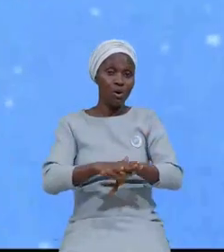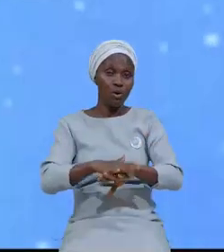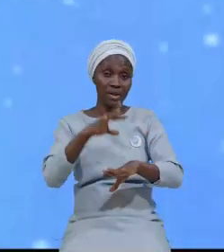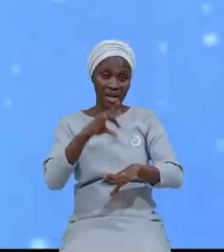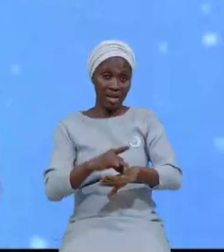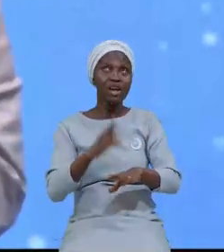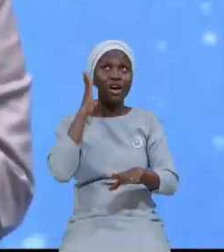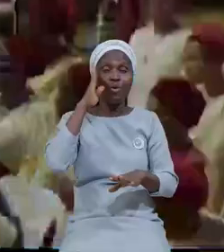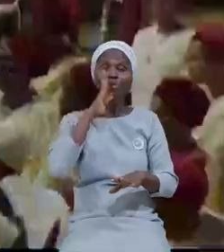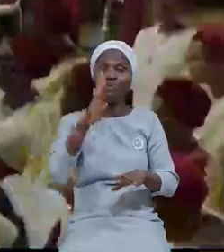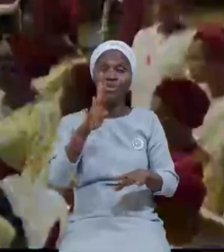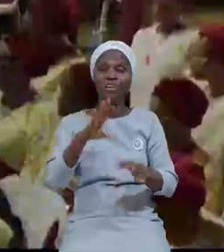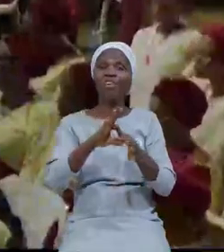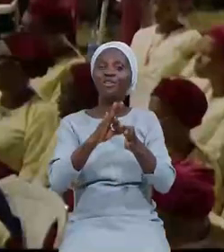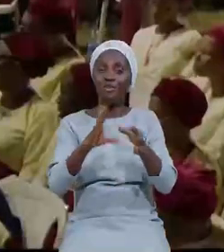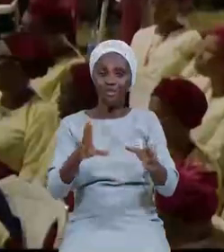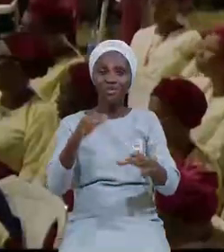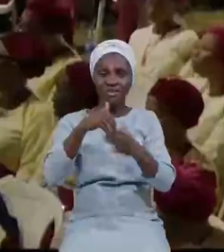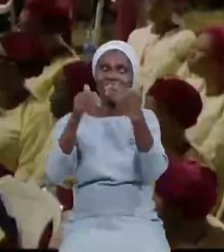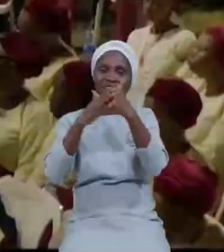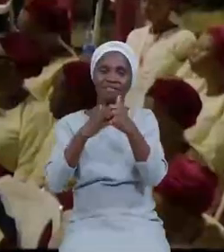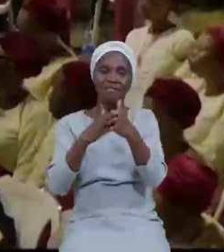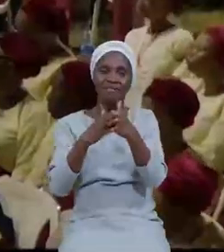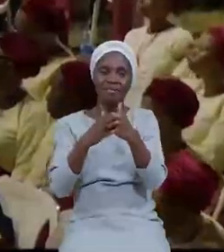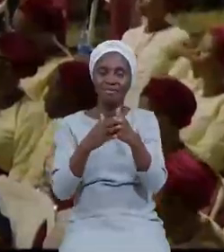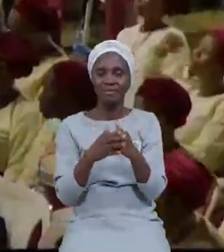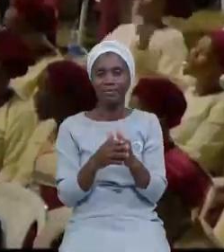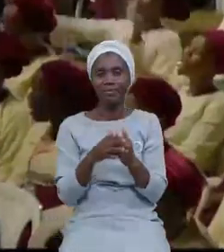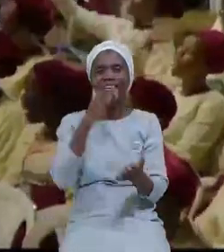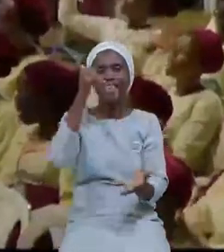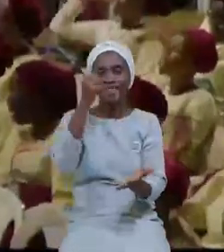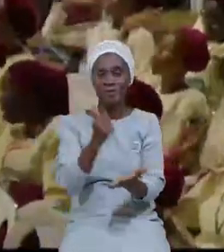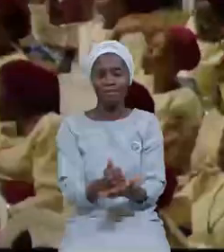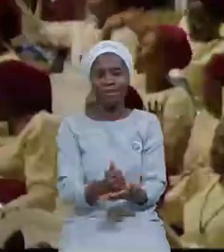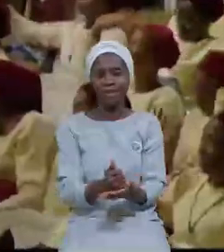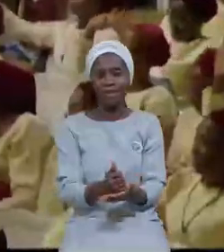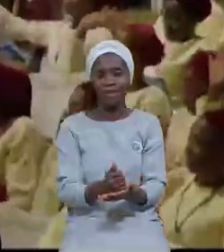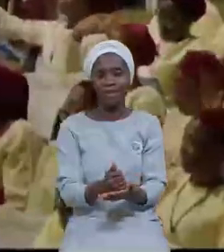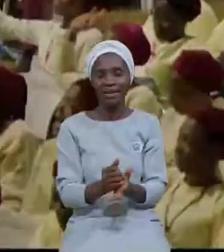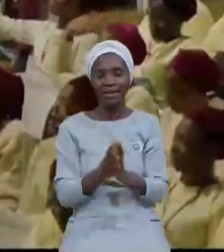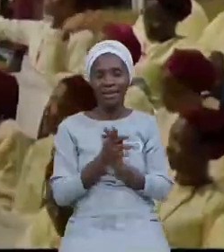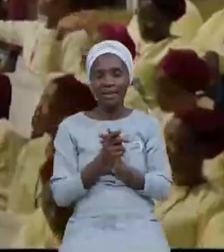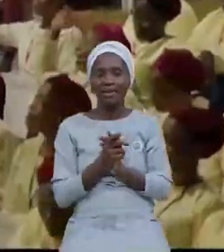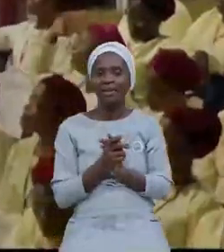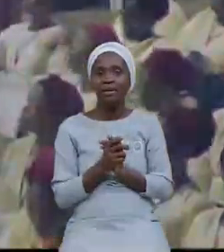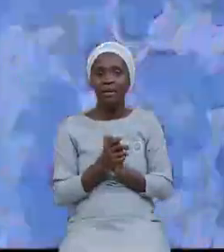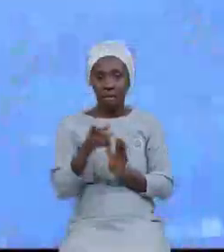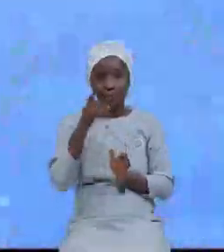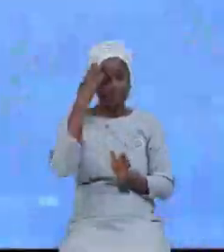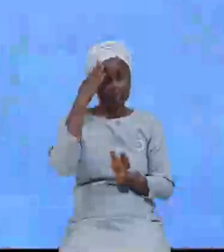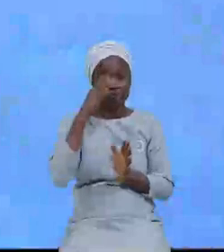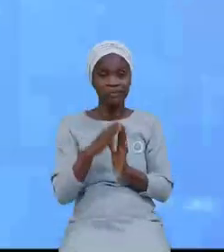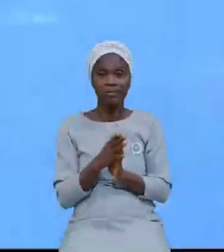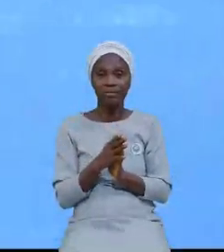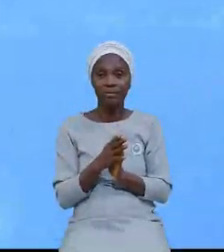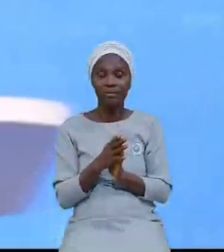terre sera délié dans le ciel amen vous